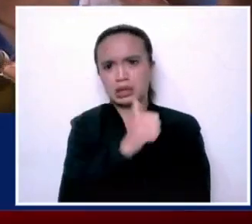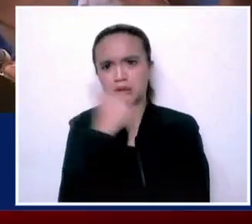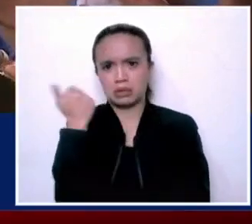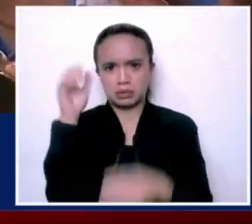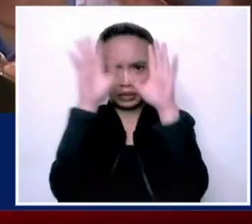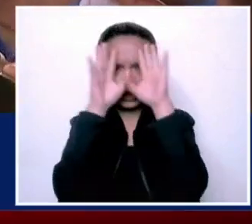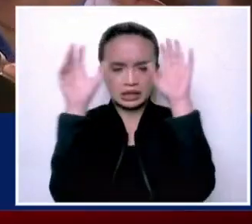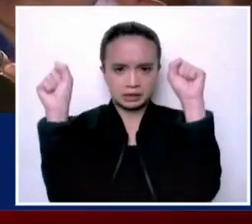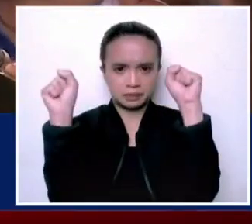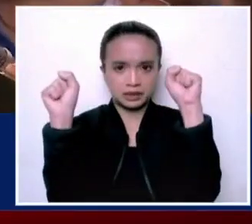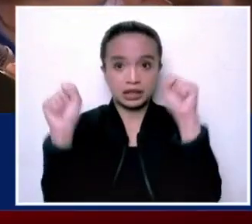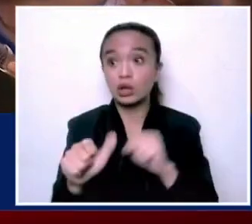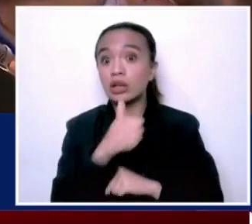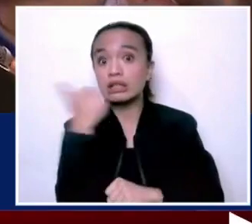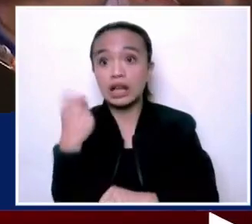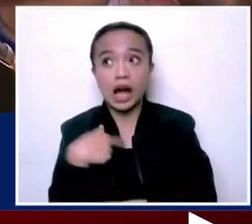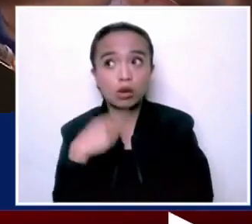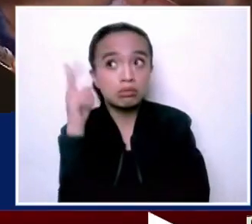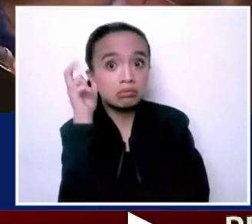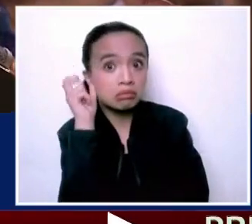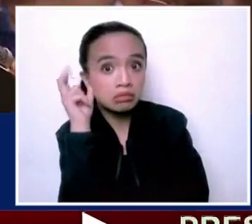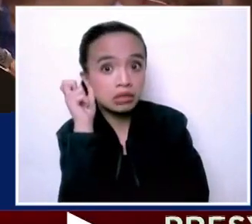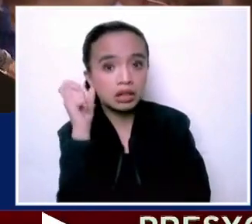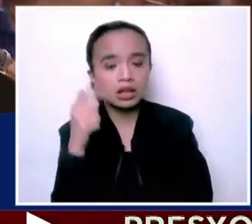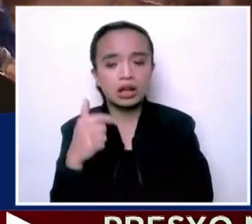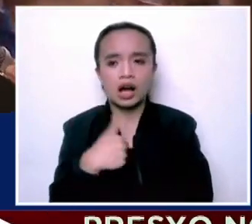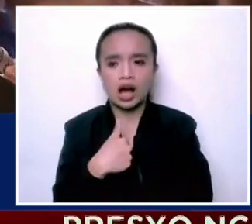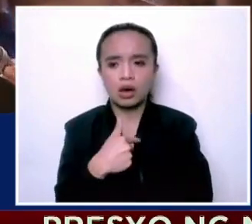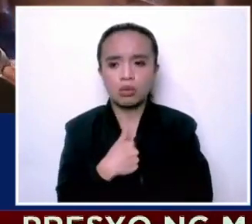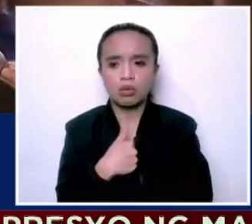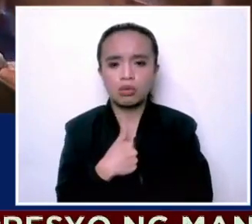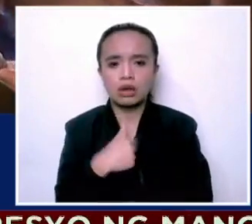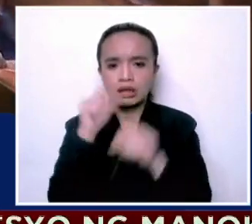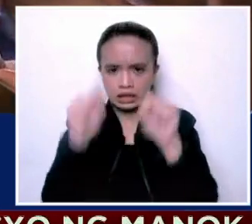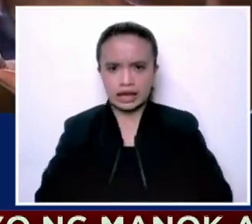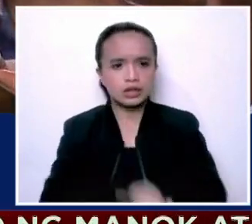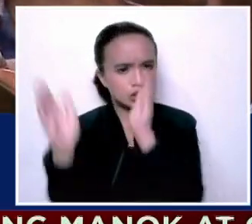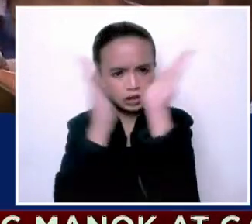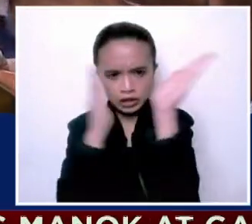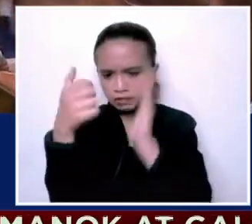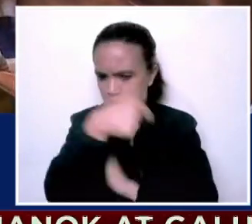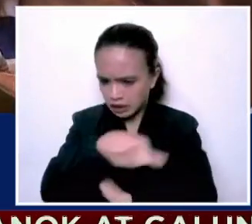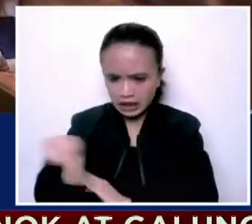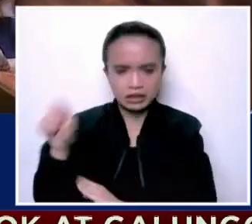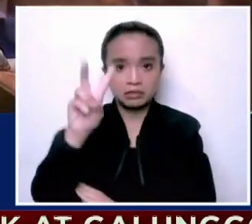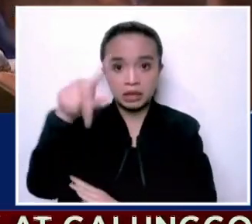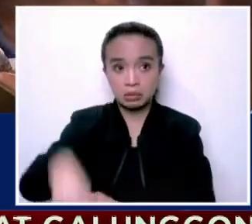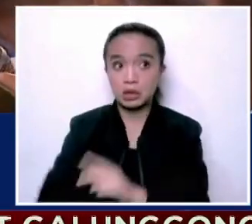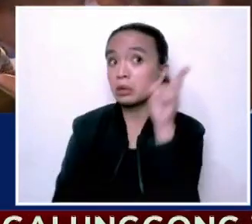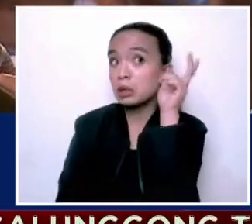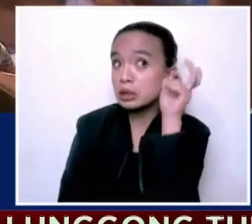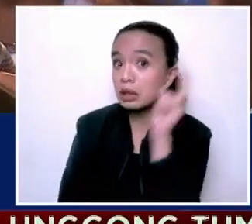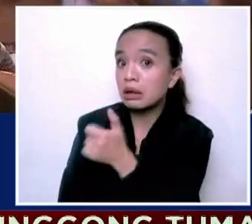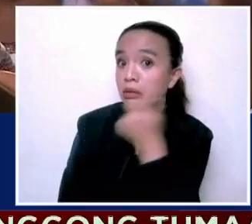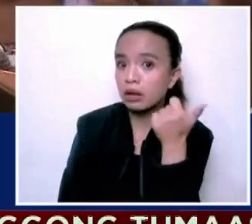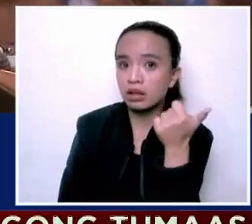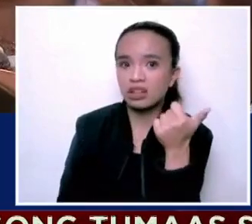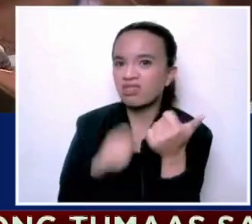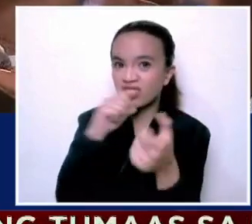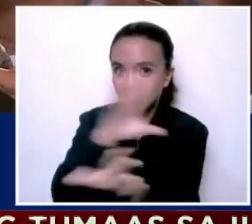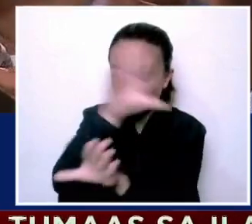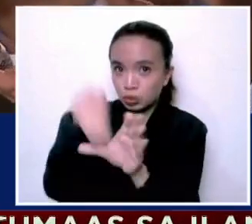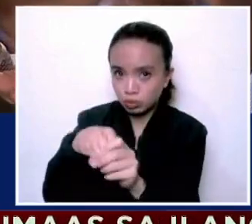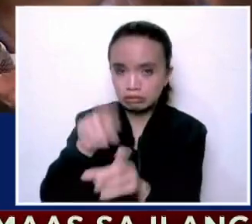ko, I can serve with any Vice President. Yung isa naman, hindi sinama yung kanyang vice presidential candidate.